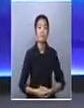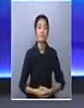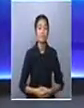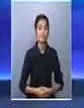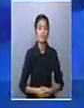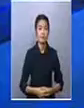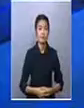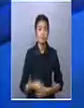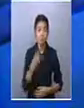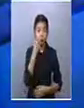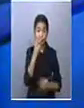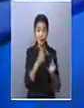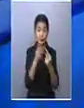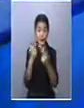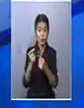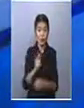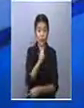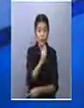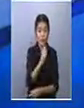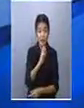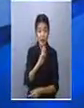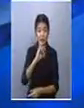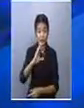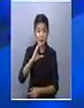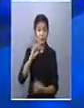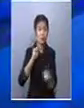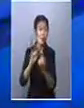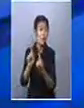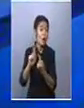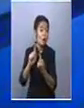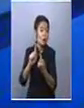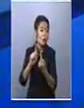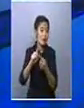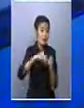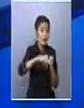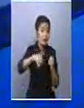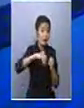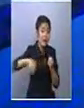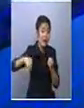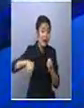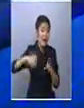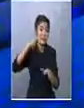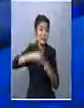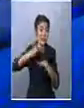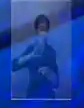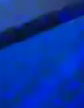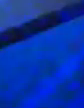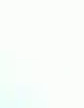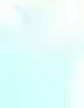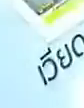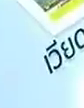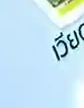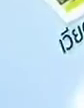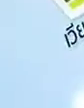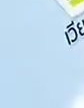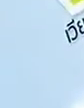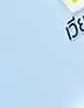ไปติดตามกันต่อนะคะใน AC Tips ค่ะเรื่องราวของการขยายสาขาของธนาคารไทยในสิงคโปร์ค่ะ